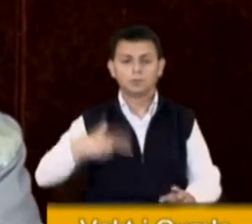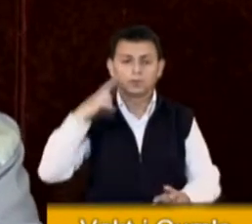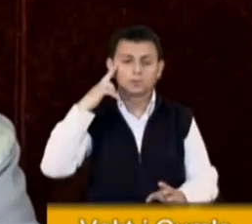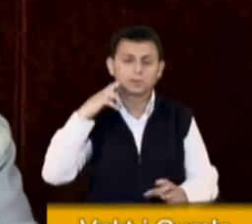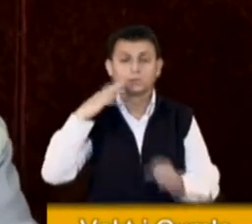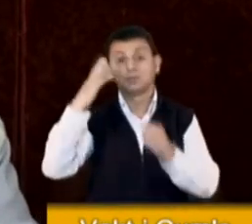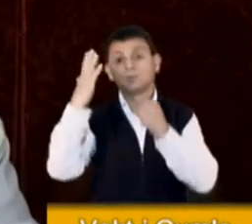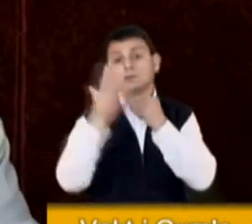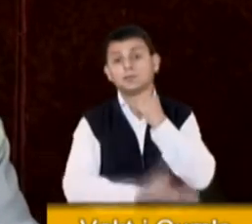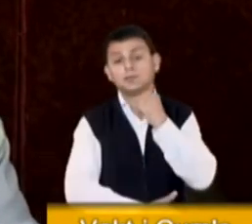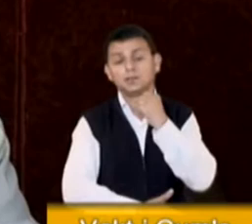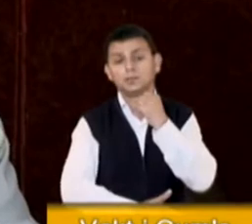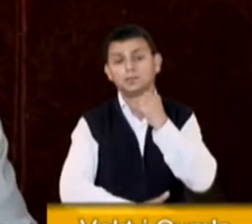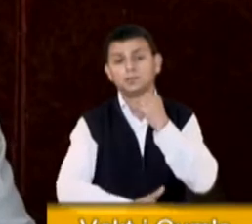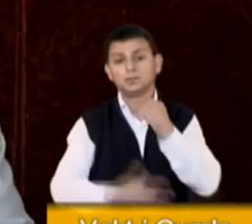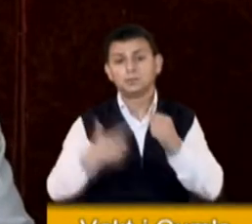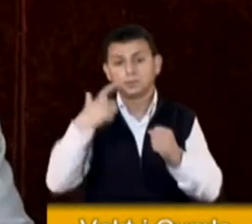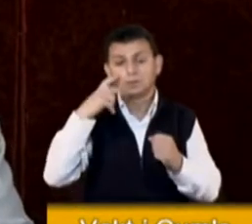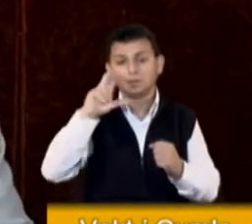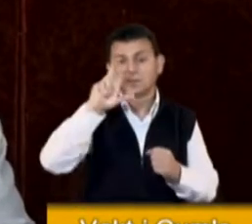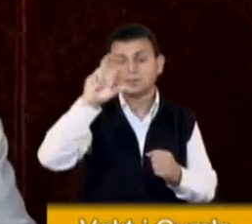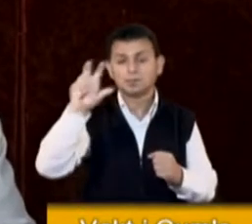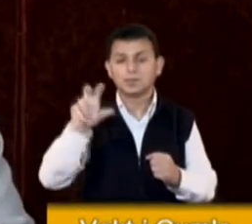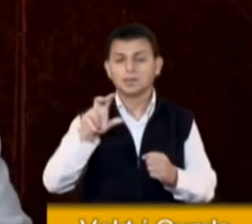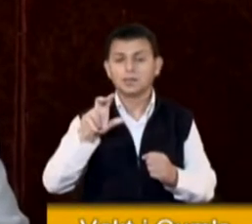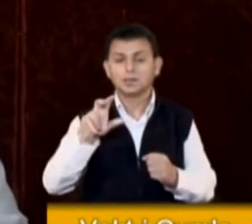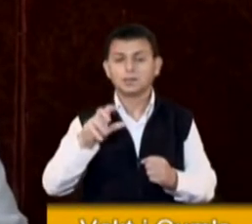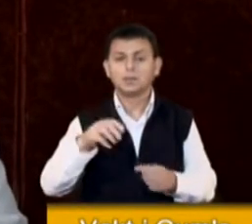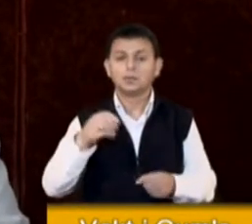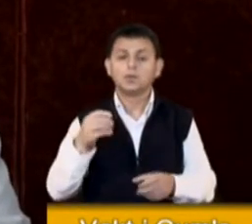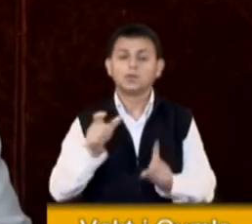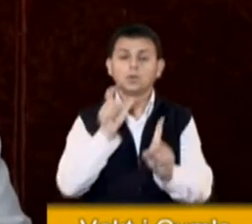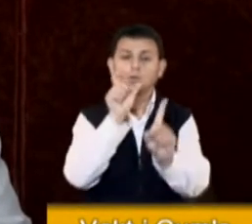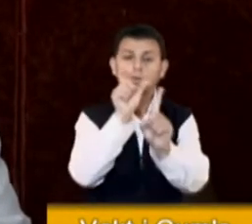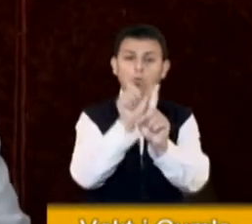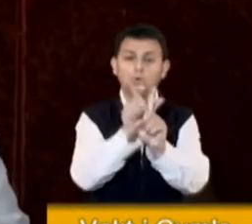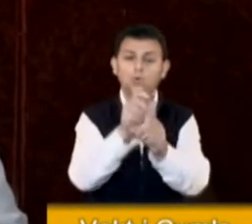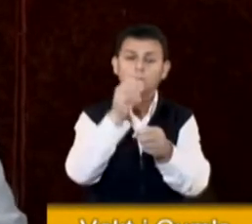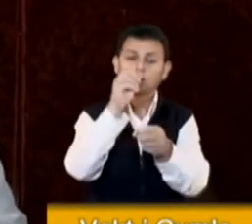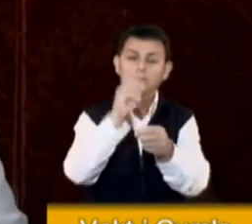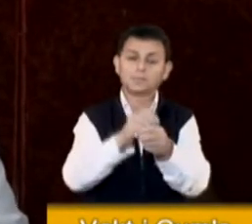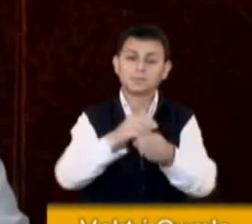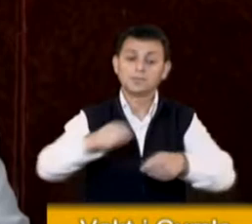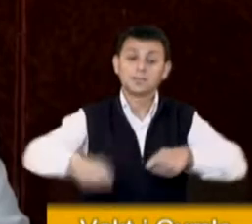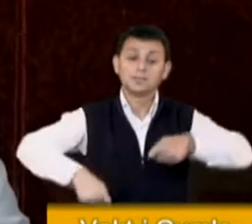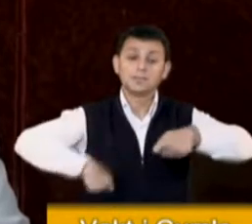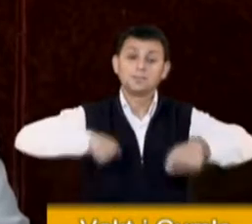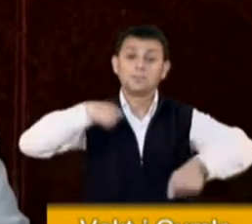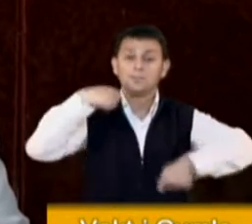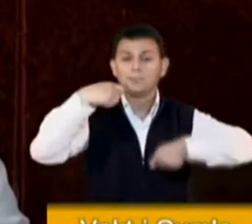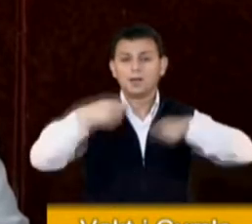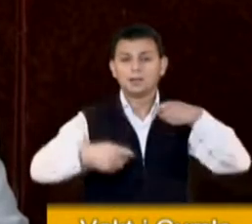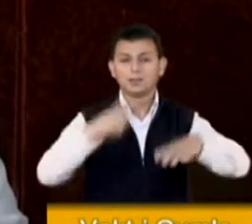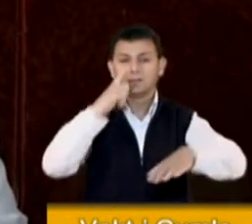bir yönüyle nazardan korunmak veya korunması için yapılan batıl, hurafe, Efendimiz Aleyhisselatü